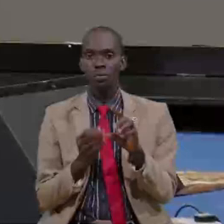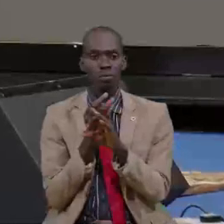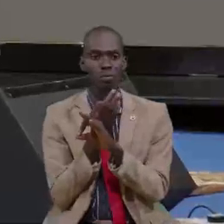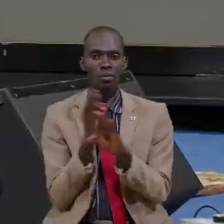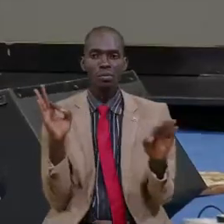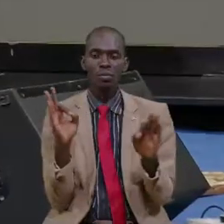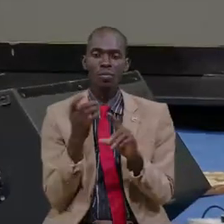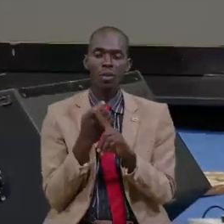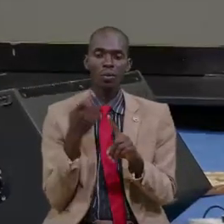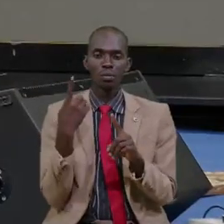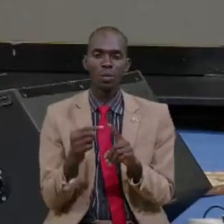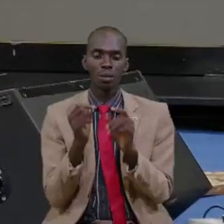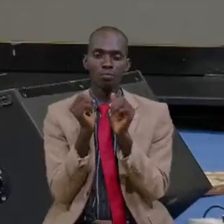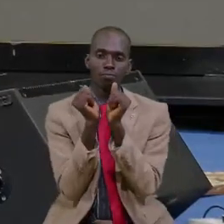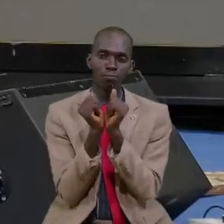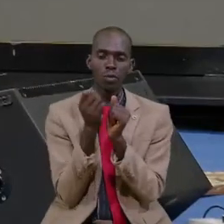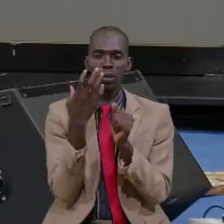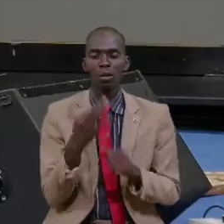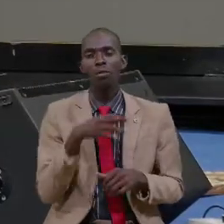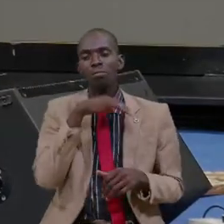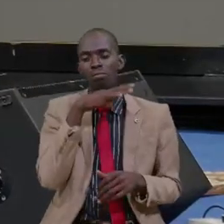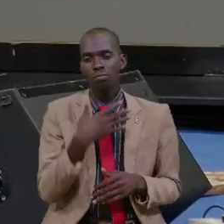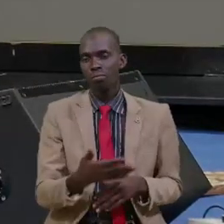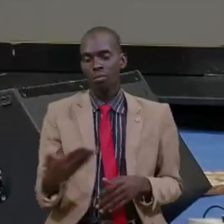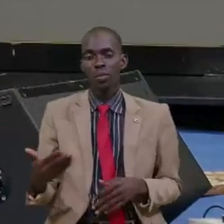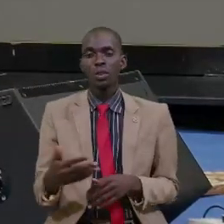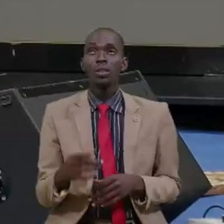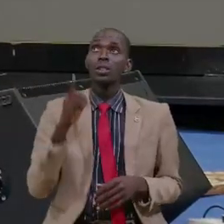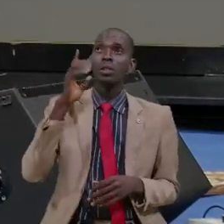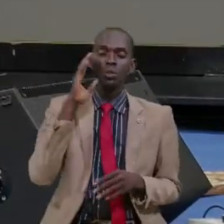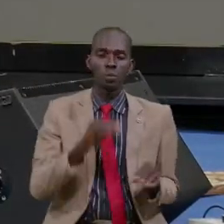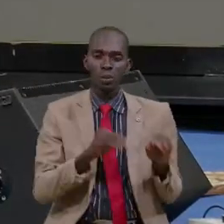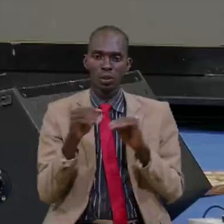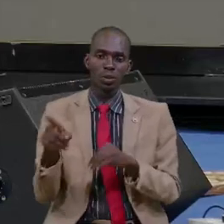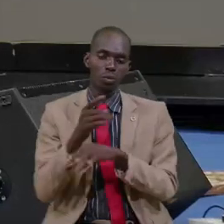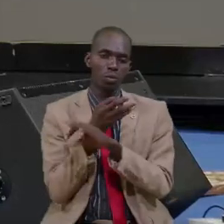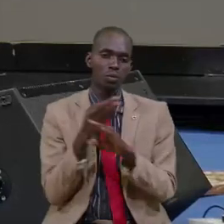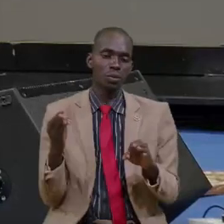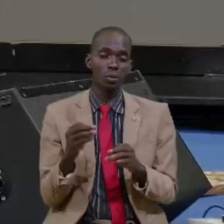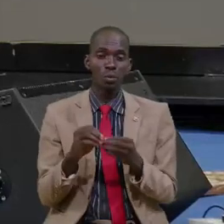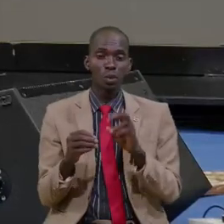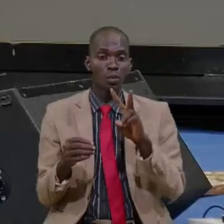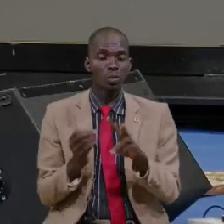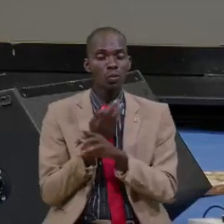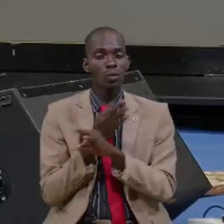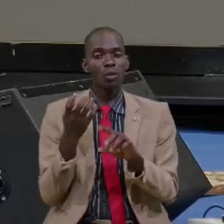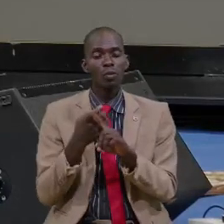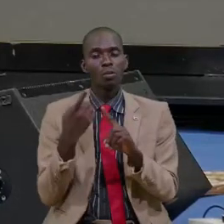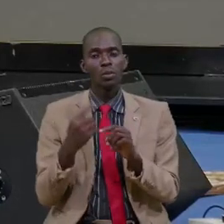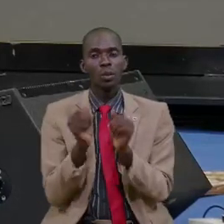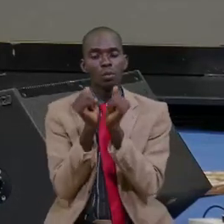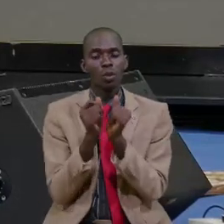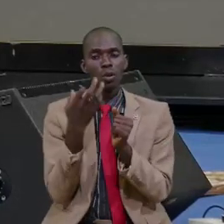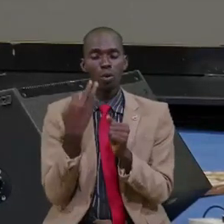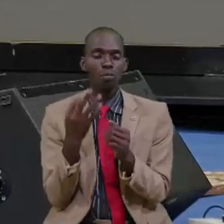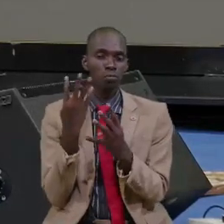Premièrement, la libération de la servitude de la corruption. Il va t'affranchir. Deuxièmement, la libération de la servitude